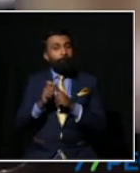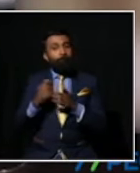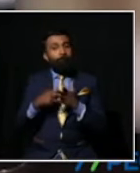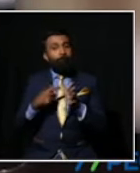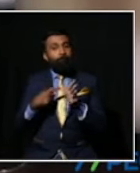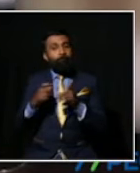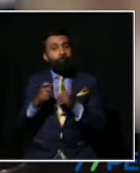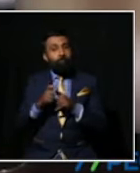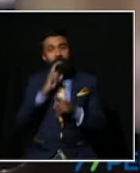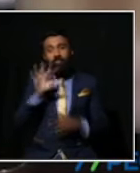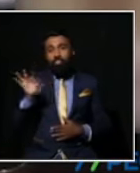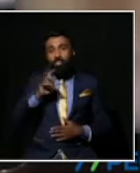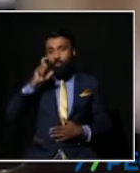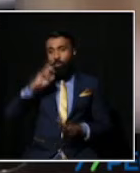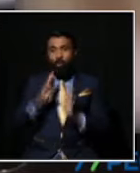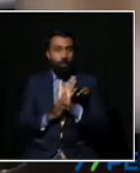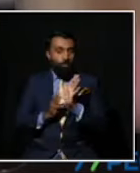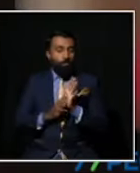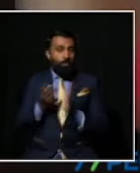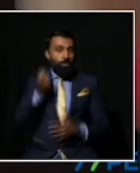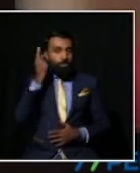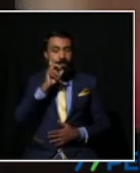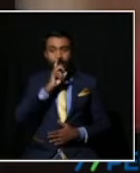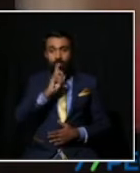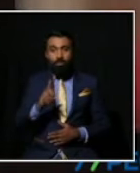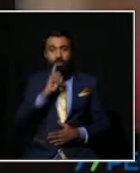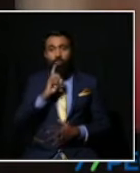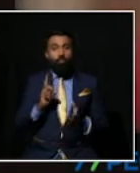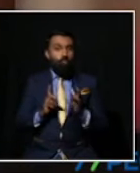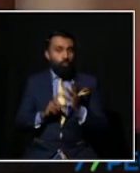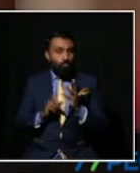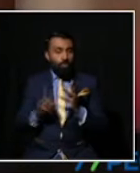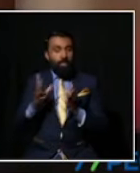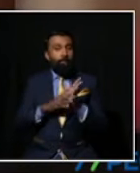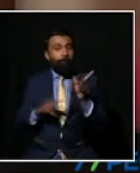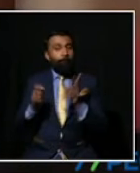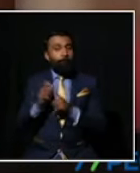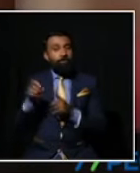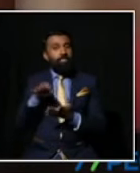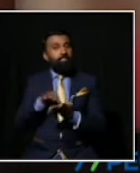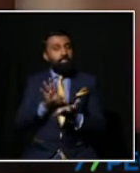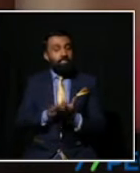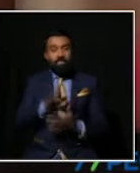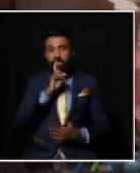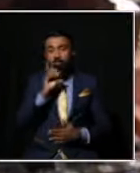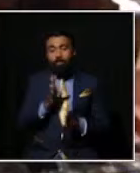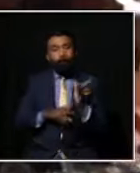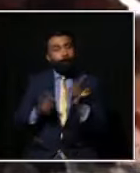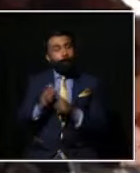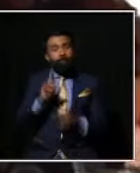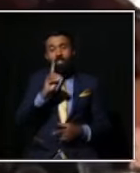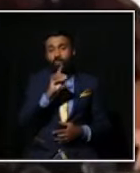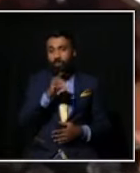තේරීම් කාරක සභාව පිළිබඳ යෝජනාව ඉදිරිපත් කළ අතර උදේකාන්ත ගුණතිලක මන්ත්‍රීවරයා එය ස්ථිර කළා. මන්ත්‍රීවරුන් 11 දෙනෙකුගෙන් සමන්විත